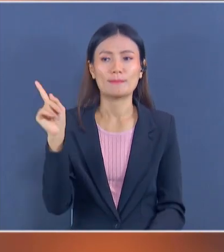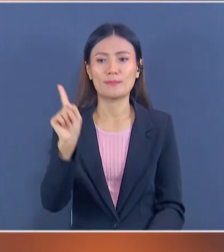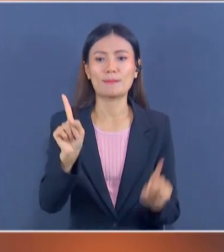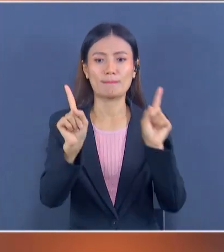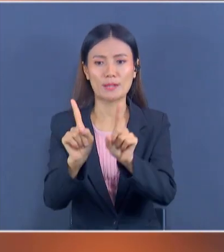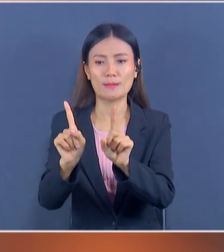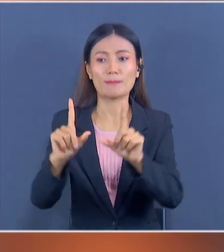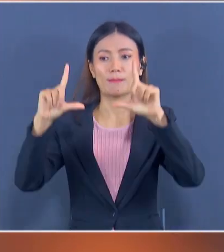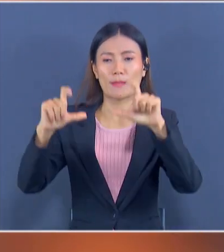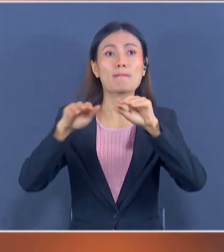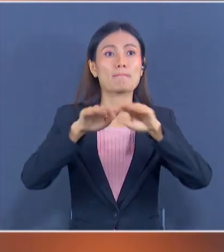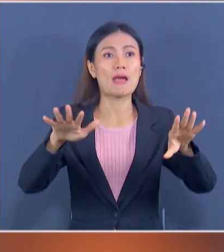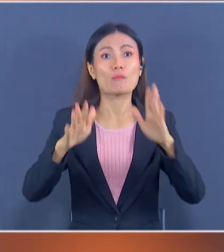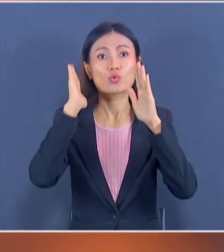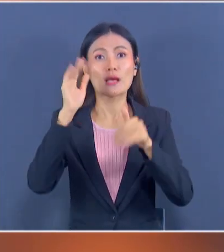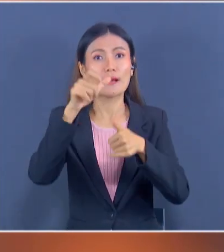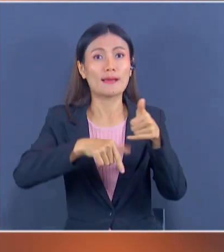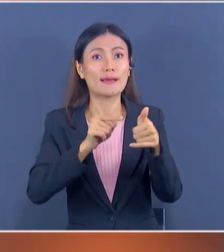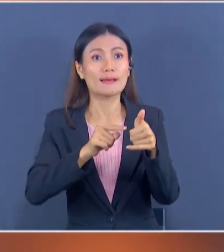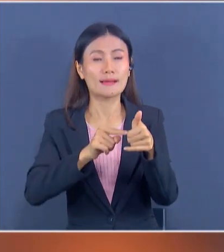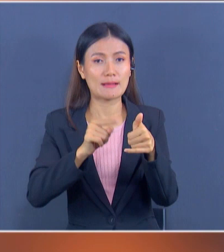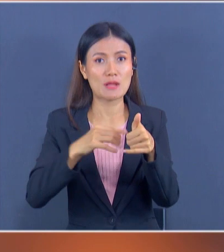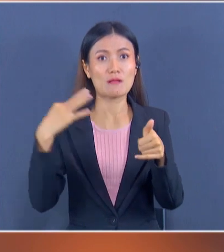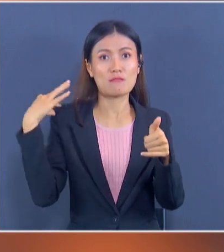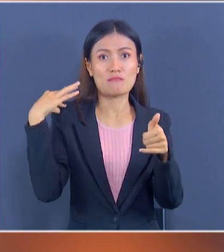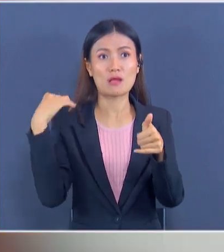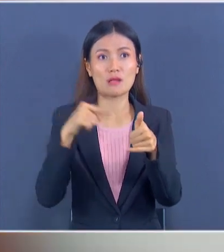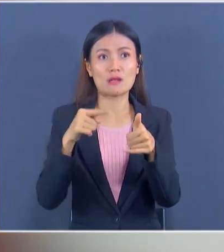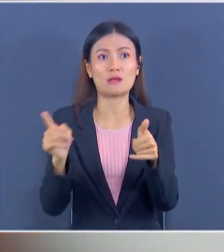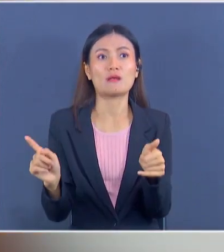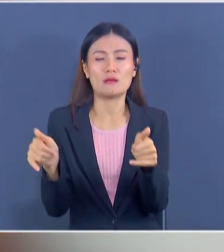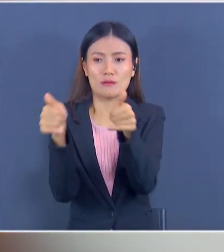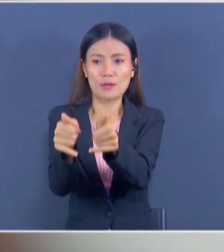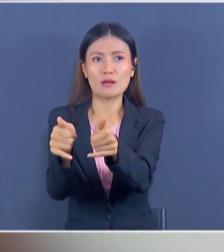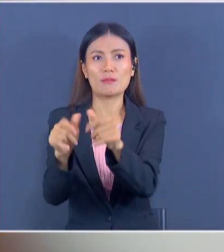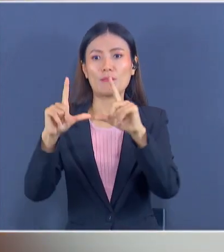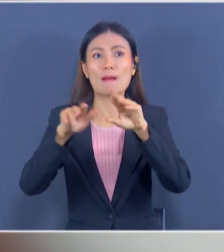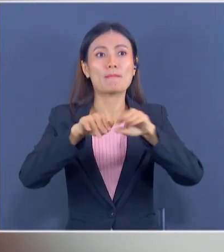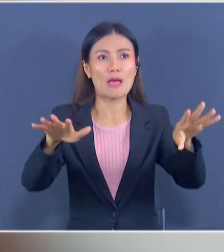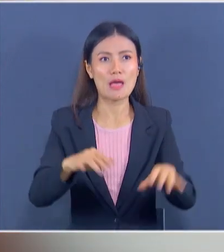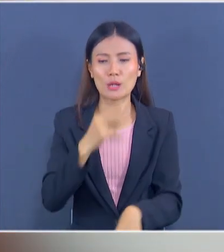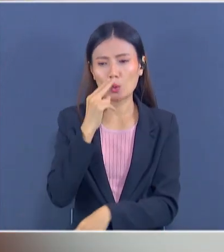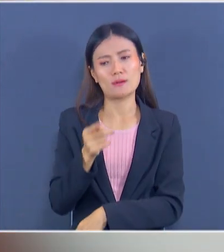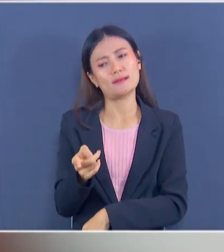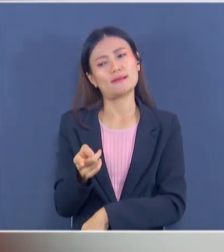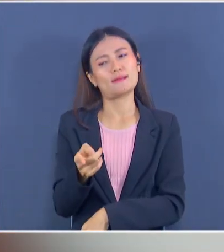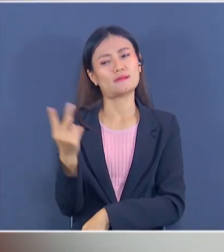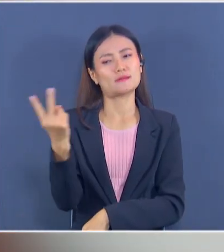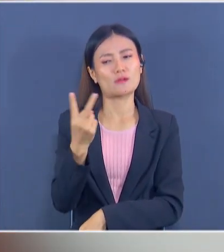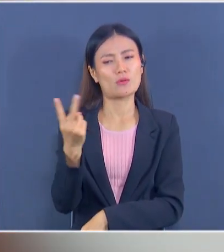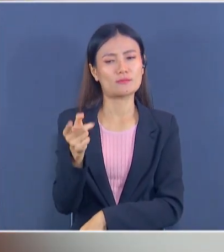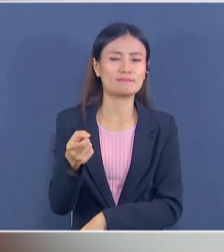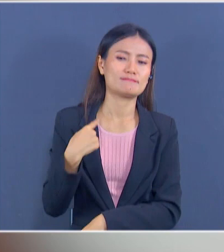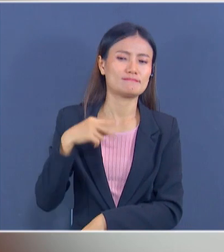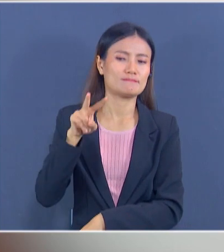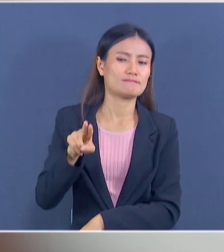พัฒน์นะคะที่มีดีกรีเป็นนายแบบซึ่งภาพนั้นเนี่ยก็ดูมีความสนิทสนมกันจึงทำให้ถูกจับโยงค่ะว่ามีความสัมพันธ์พิเศษ